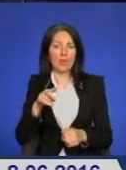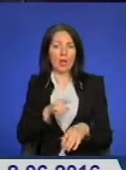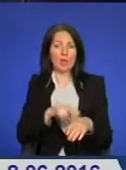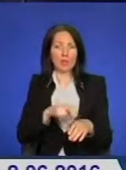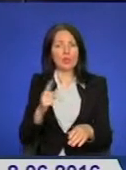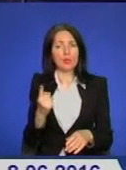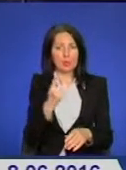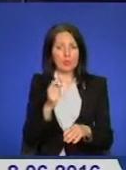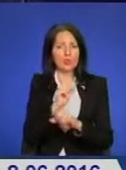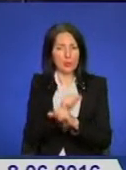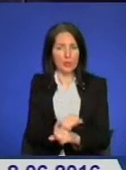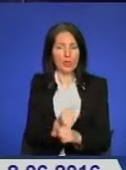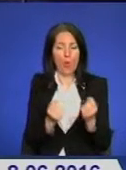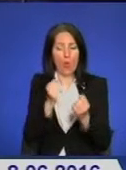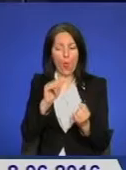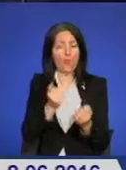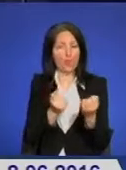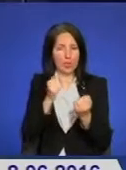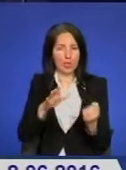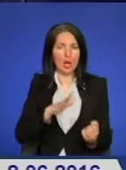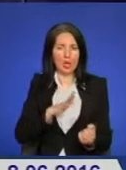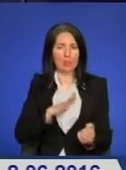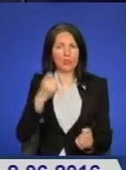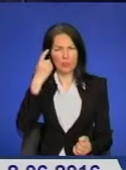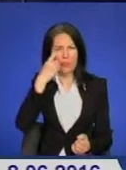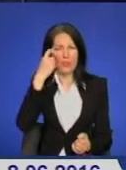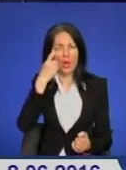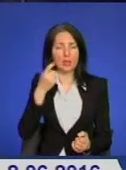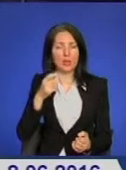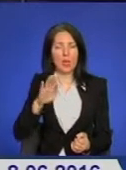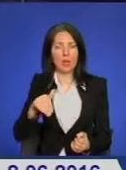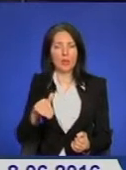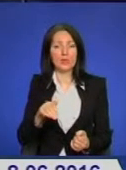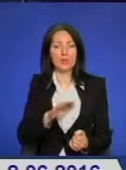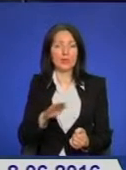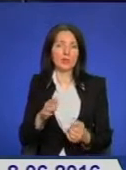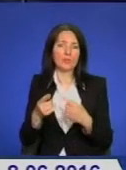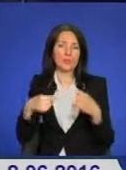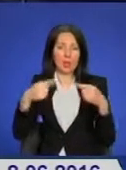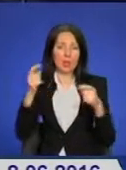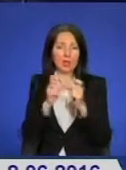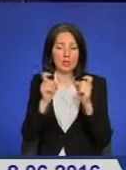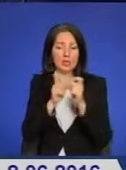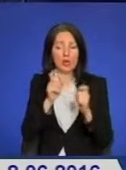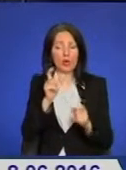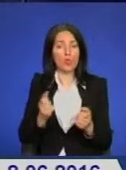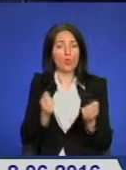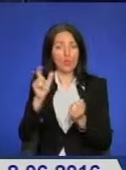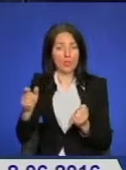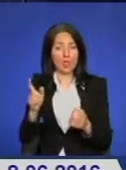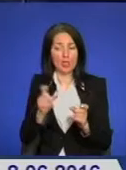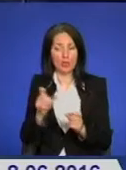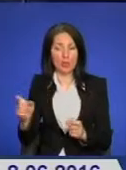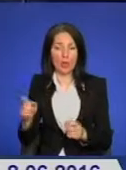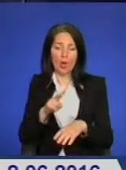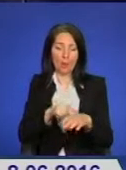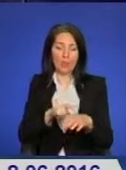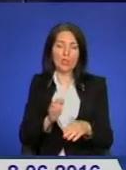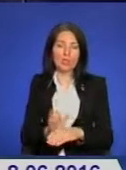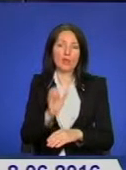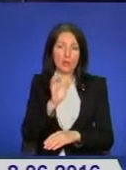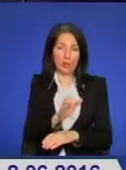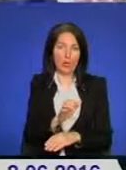водія, за словами поліцейських, були ознаки алкогольного сп'яніння. Після нетривалих словесних перепалок водія із людьми поліцейські відправили